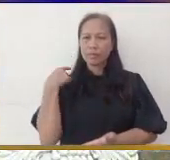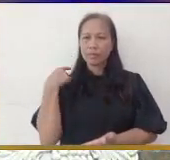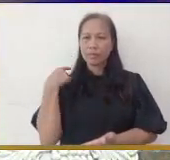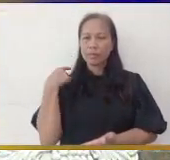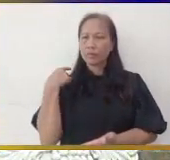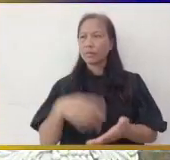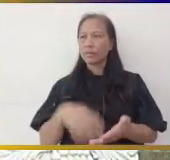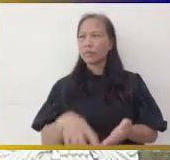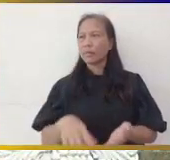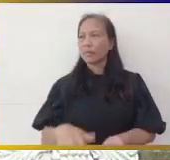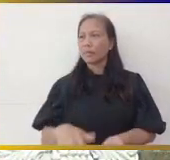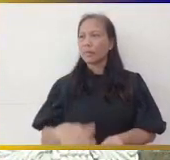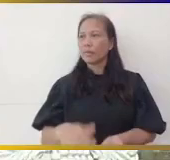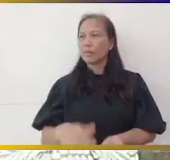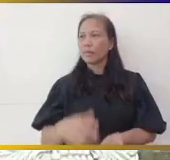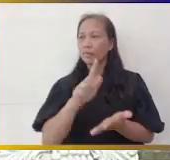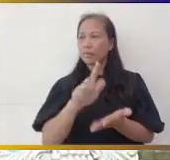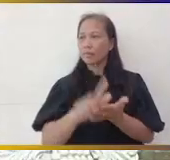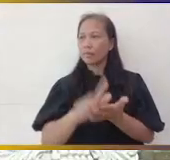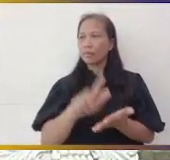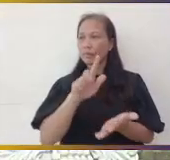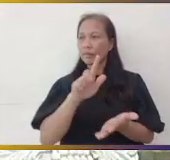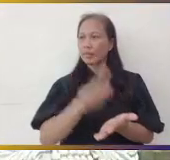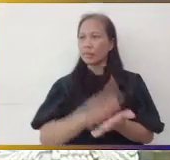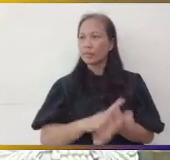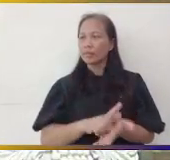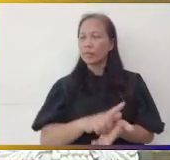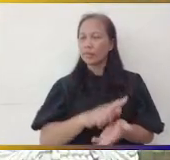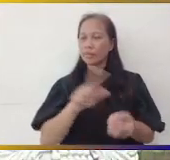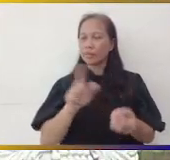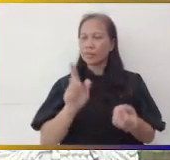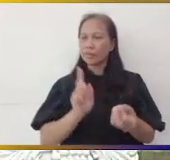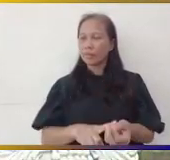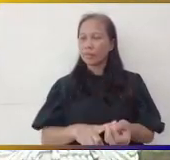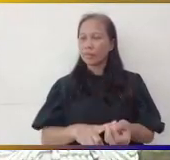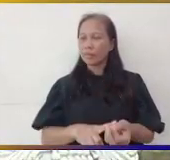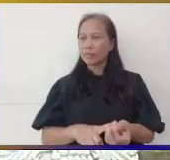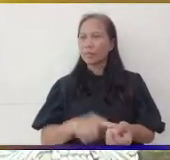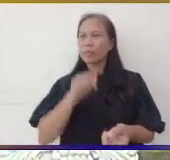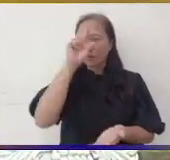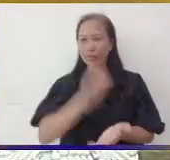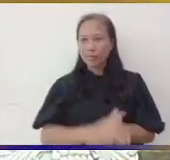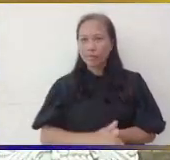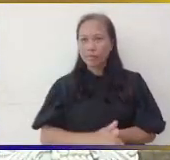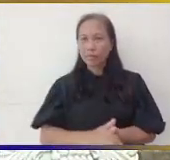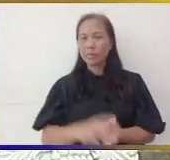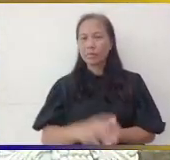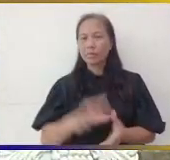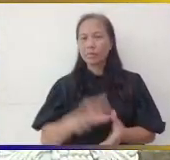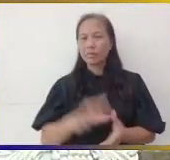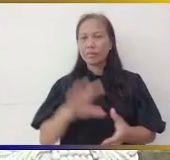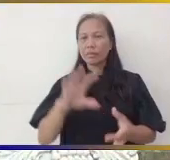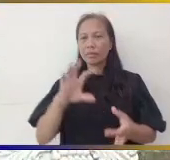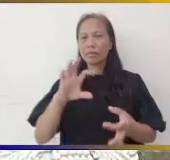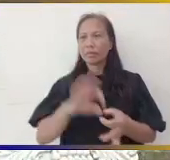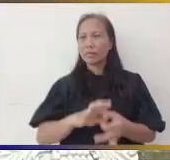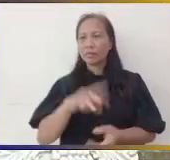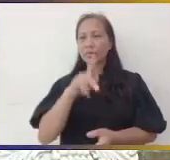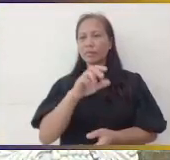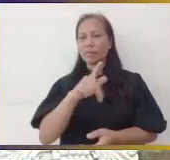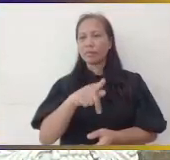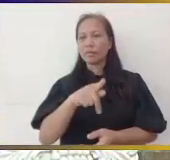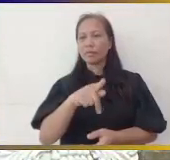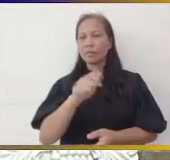lectures regarding the Uh Uh regarding denying the supreme power of the papacy eh marami na rin po siya mga kapatid